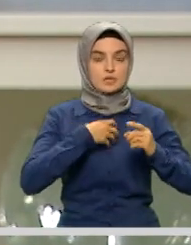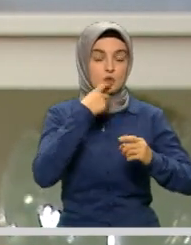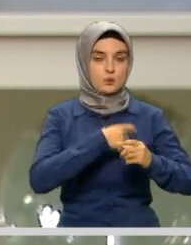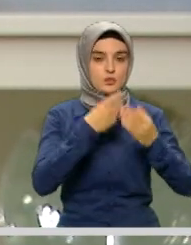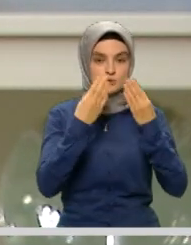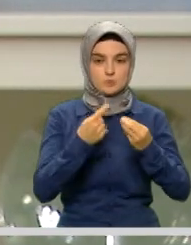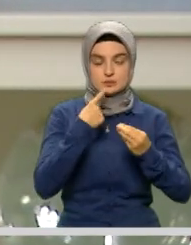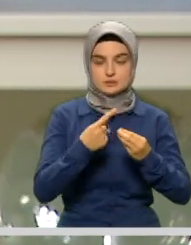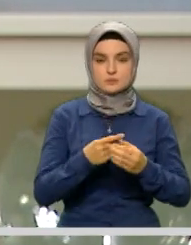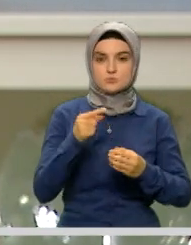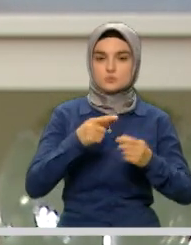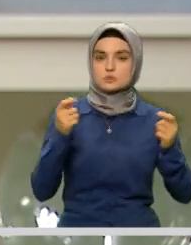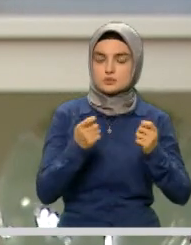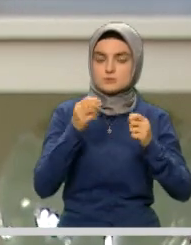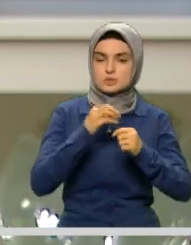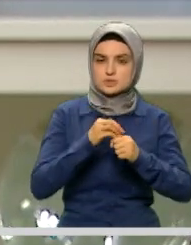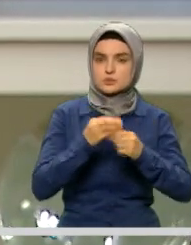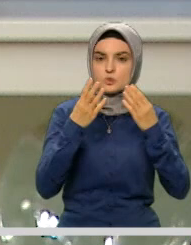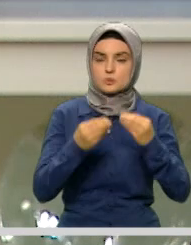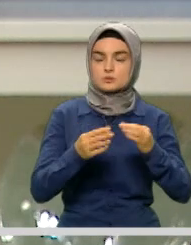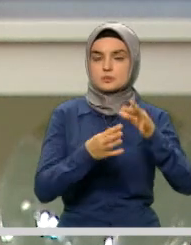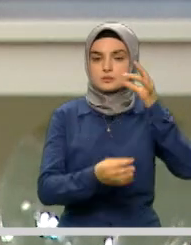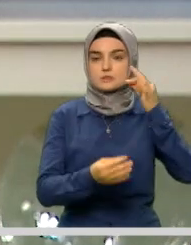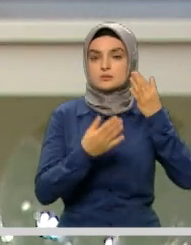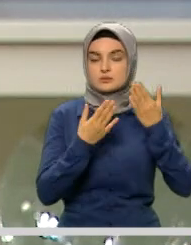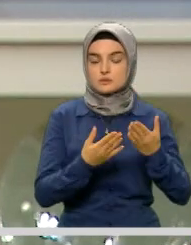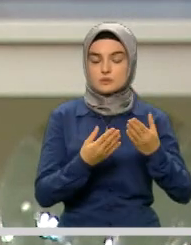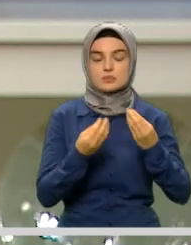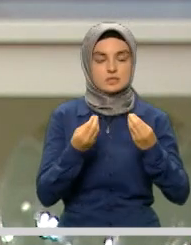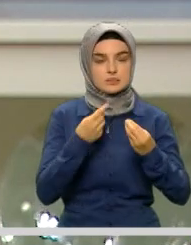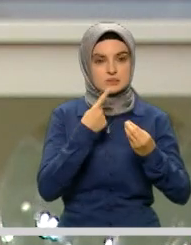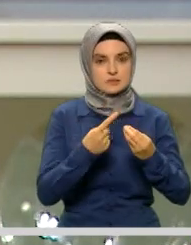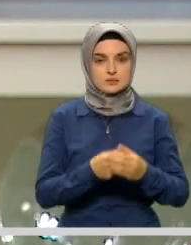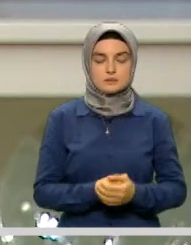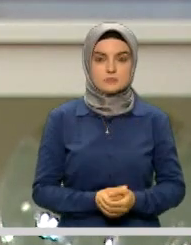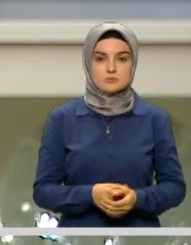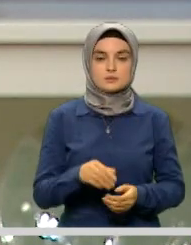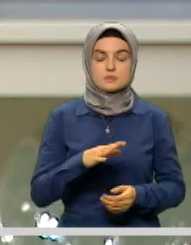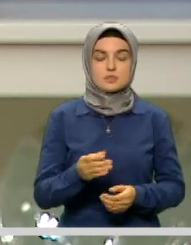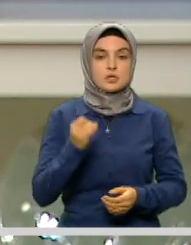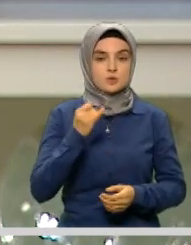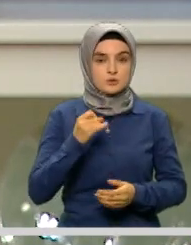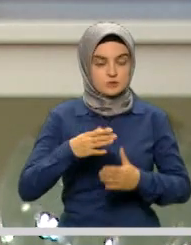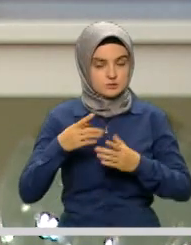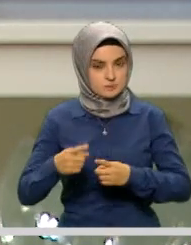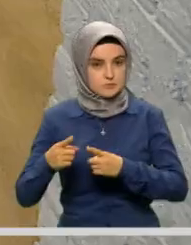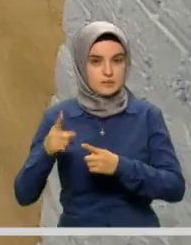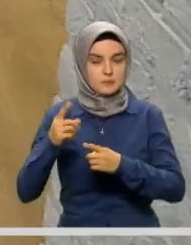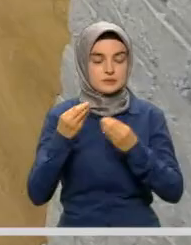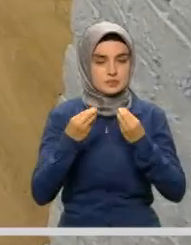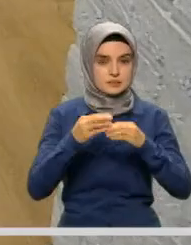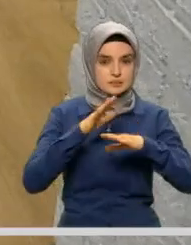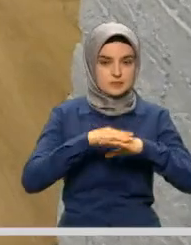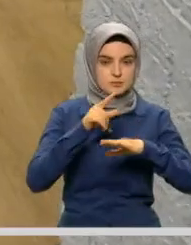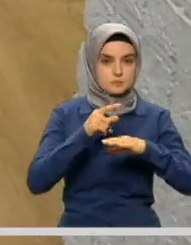bu manada da bir çaba içerisinde olması insanoğlunun iyidir dediniz. Ben de bu hani her kötülüğün peşinden bir iyilik yapın ayet-i kerimesiyle de